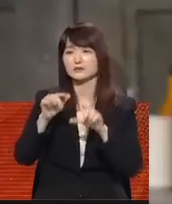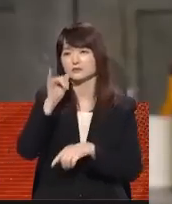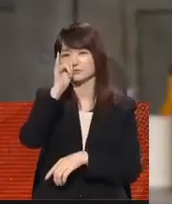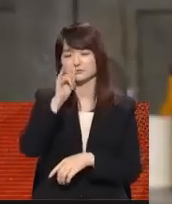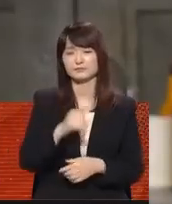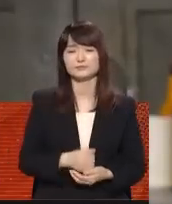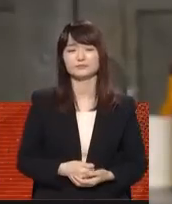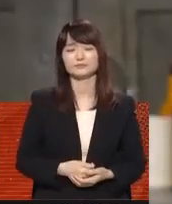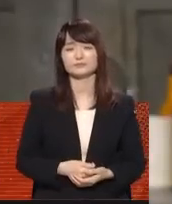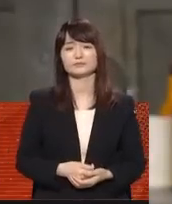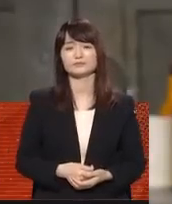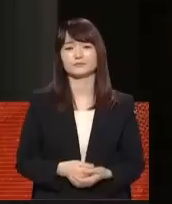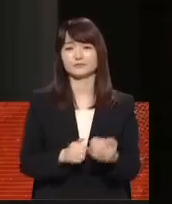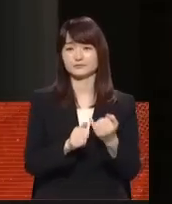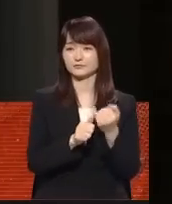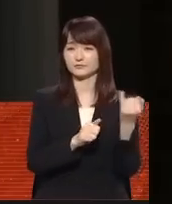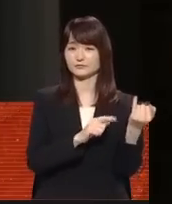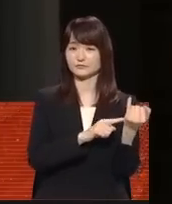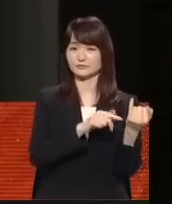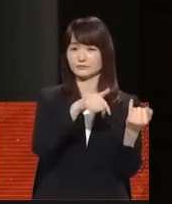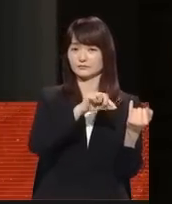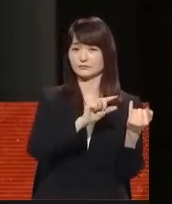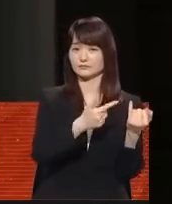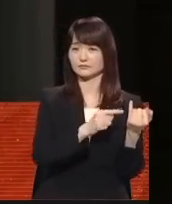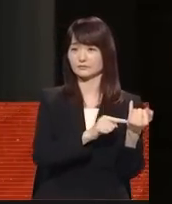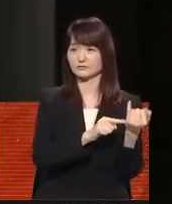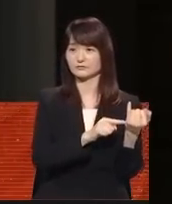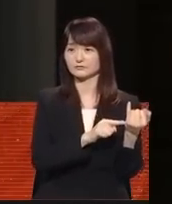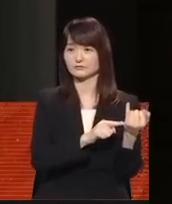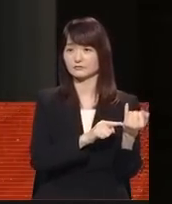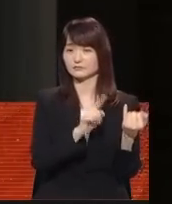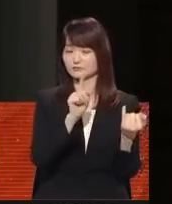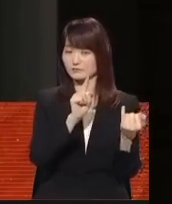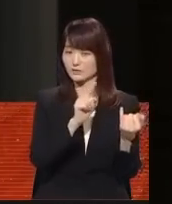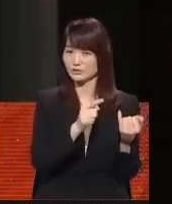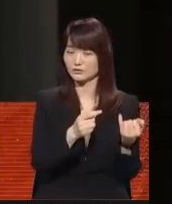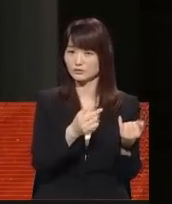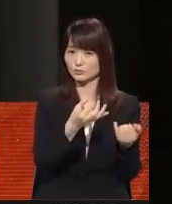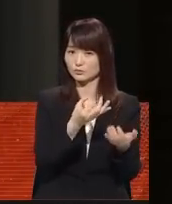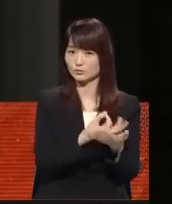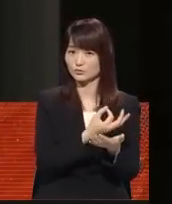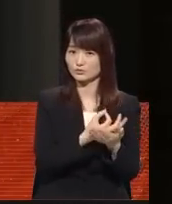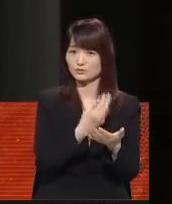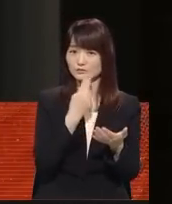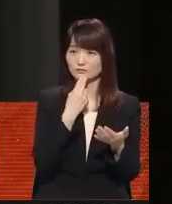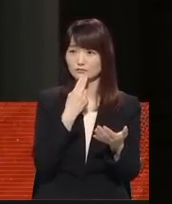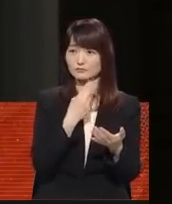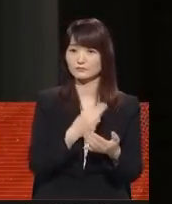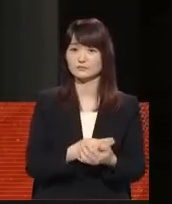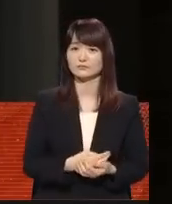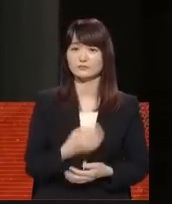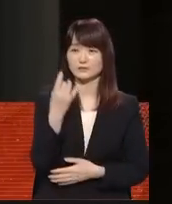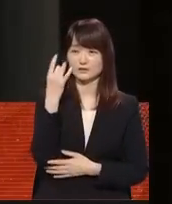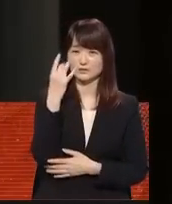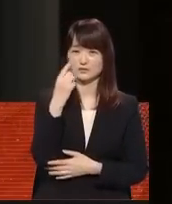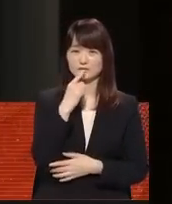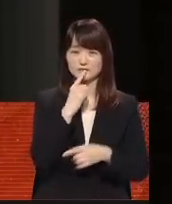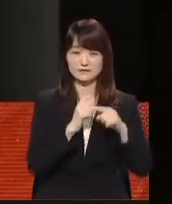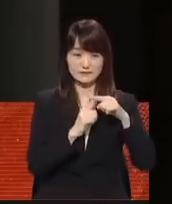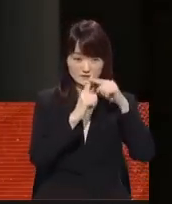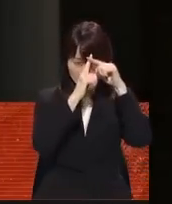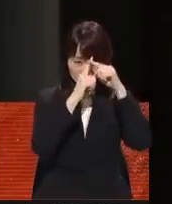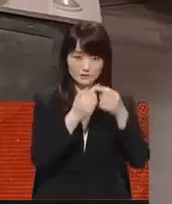아니 그럼이 안에 진씨는 그 따로 돈을 안 번 건가요 원래는